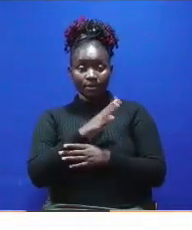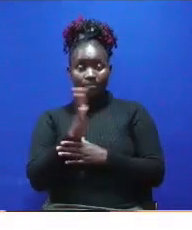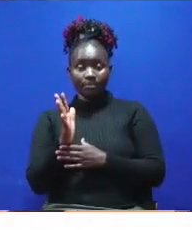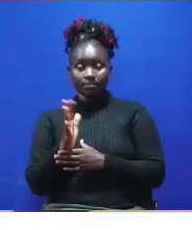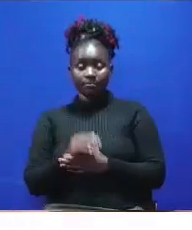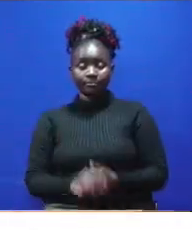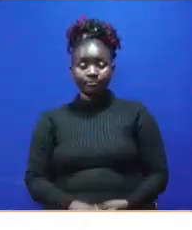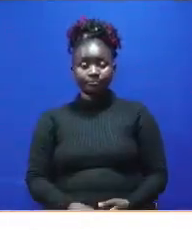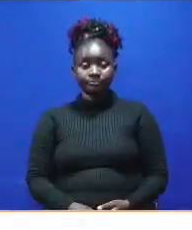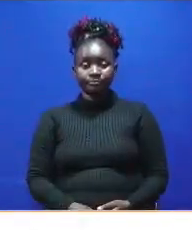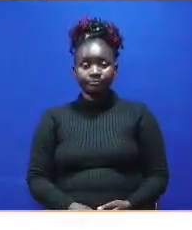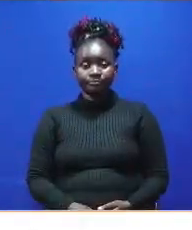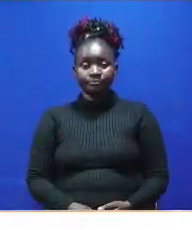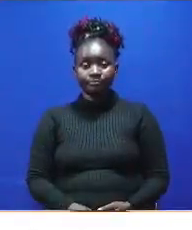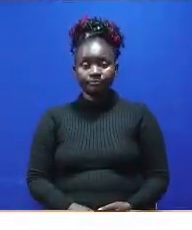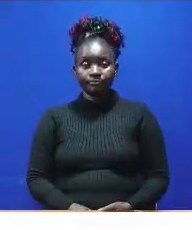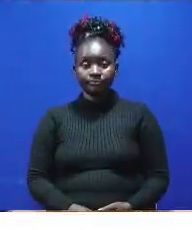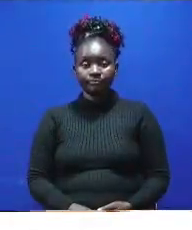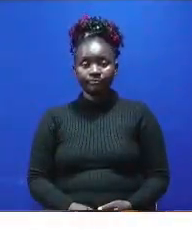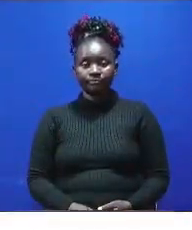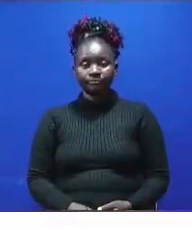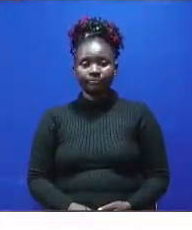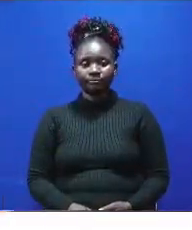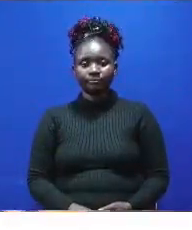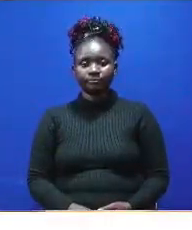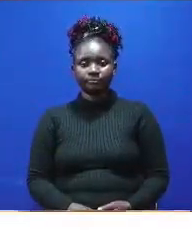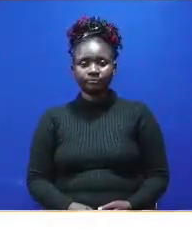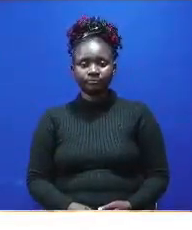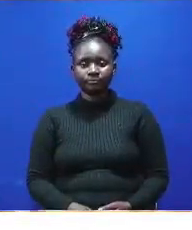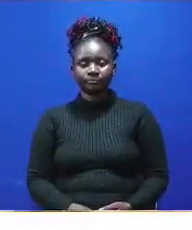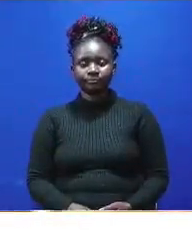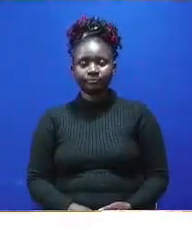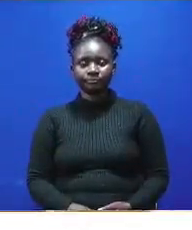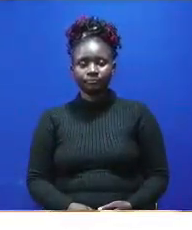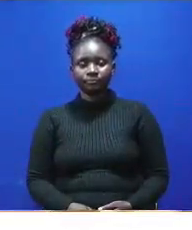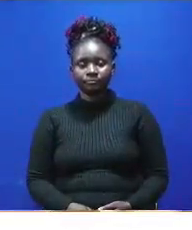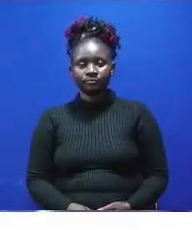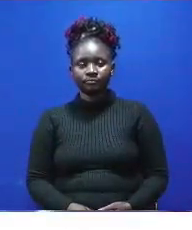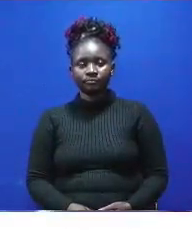ni ya Igetaseni Kiandizi TV, Editaliane Mildred Momanyi.